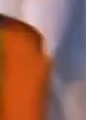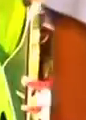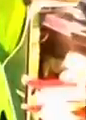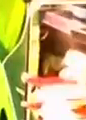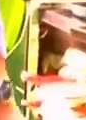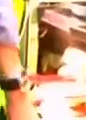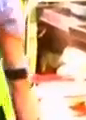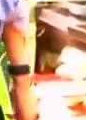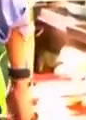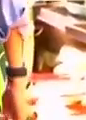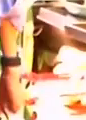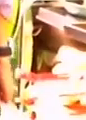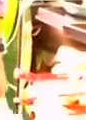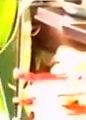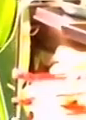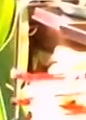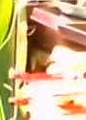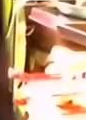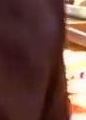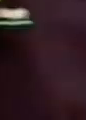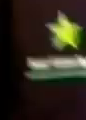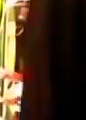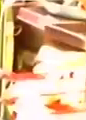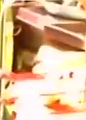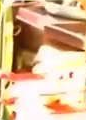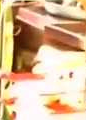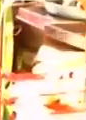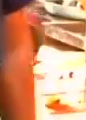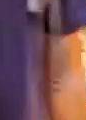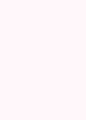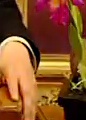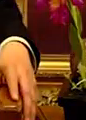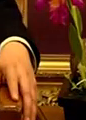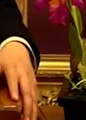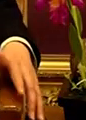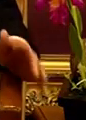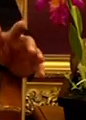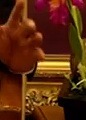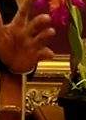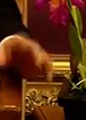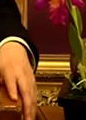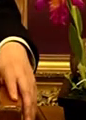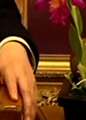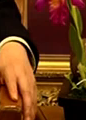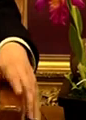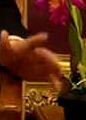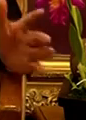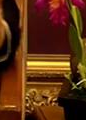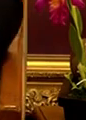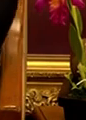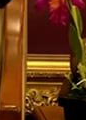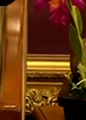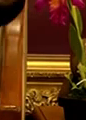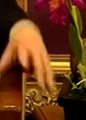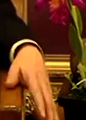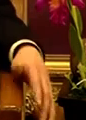ก็ซื้อพอควรแหละมาสองคนเองอ่ะของมันก็แพงซื้อเยอะก็ไม่ไหว ก็จัดพิธีไหว้ออนไลน์นะครับตั้งศาลเจ้ามีเครื่